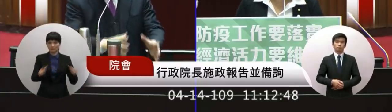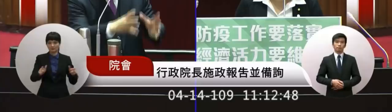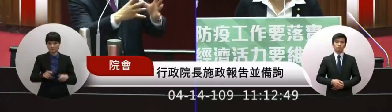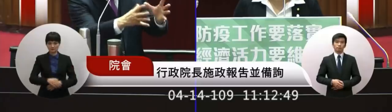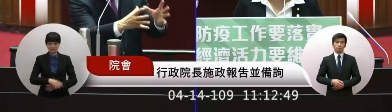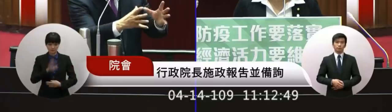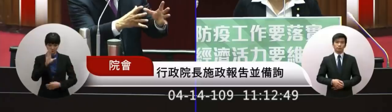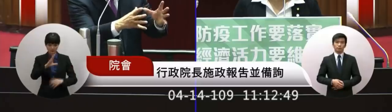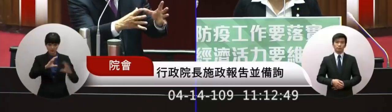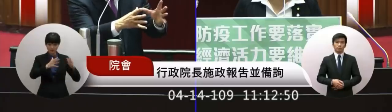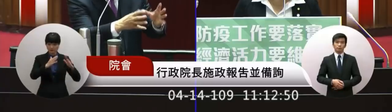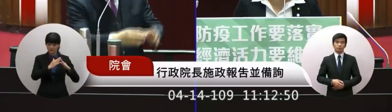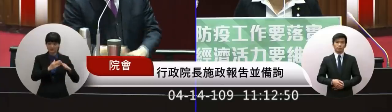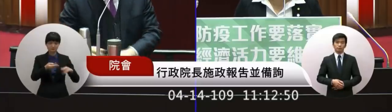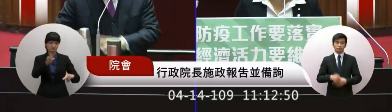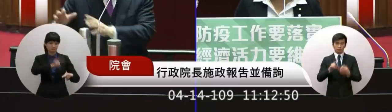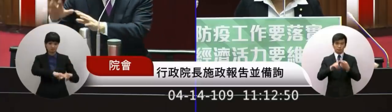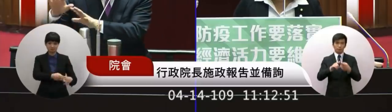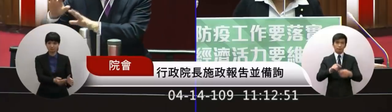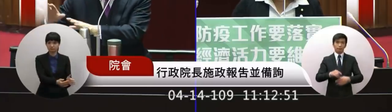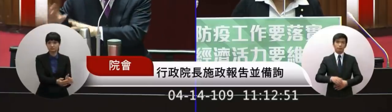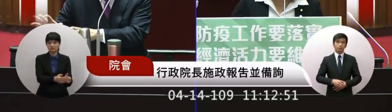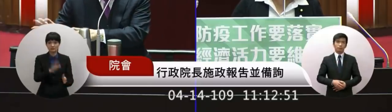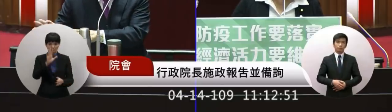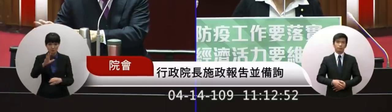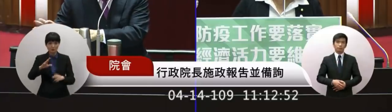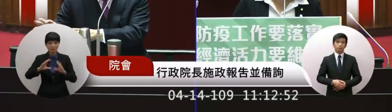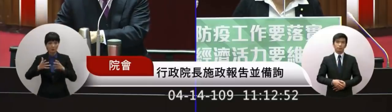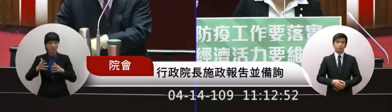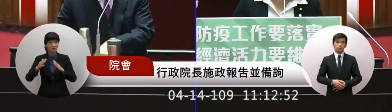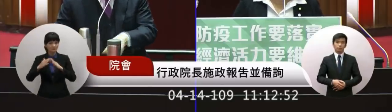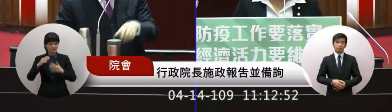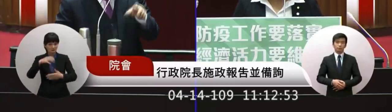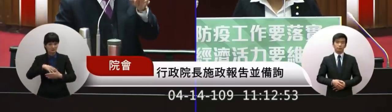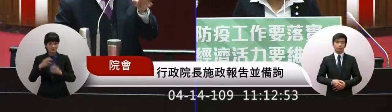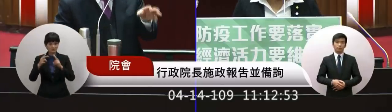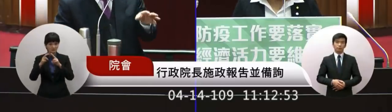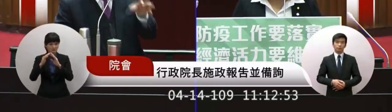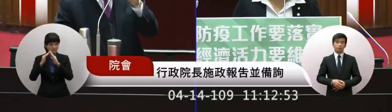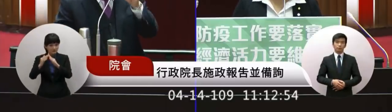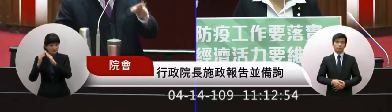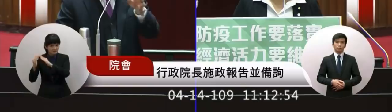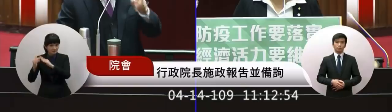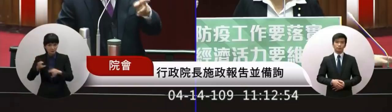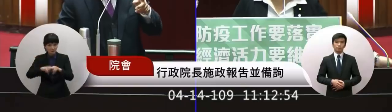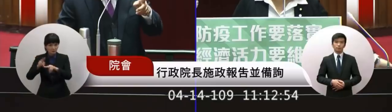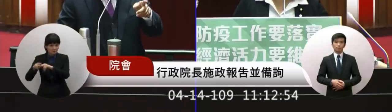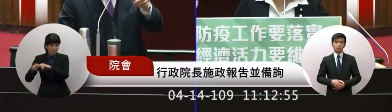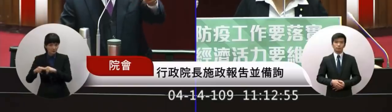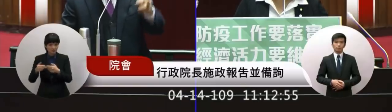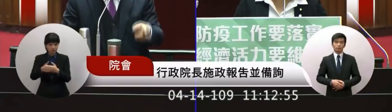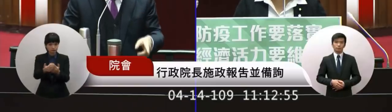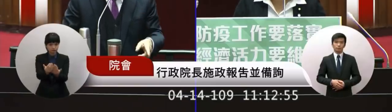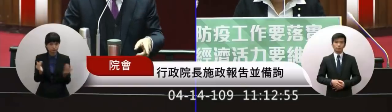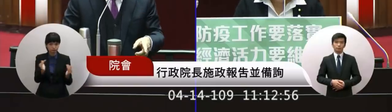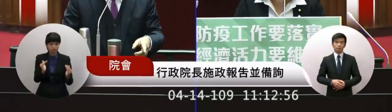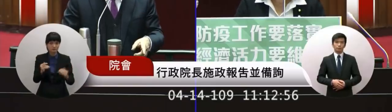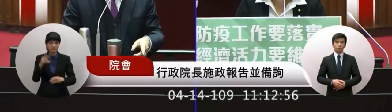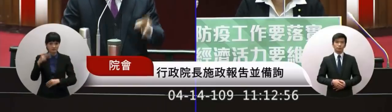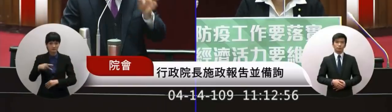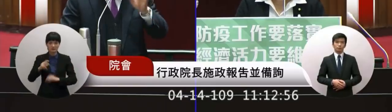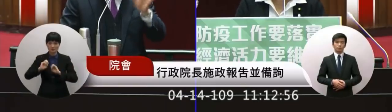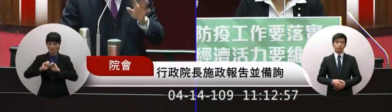國家已經是所有國家有的國家是風霞甚至有的國家明明人民不可以出來